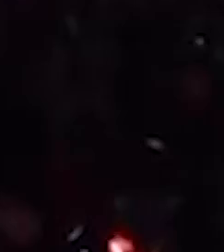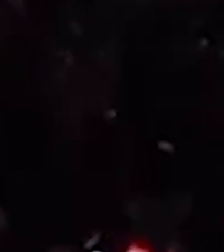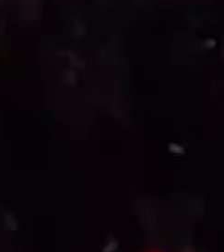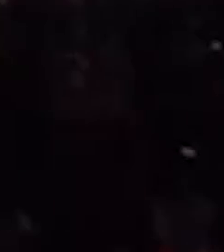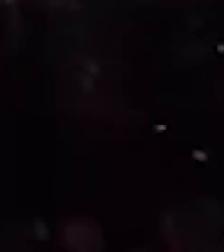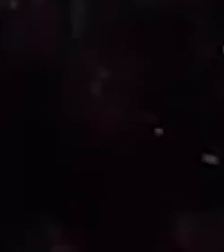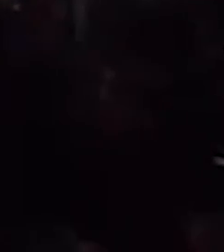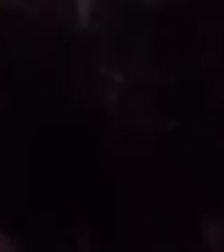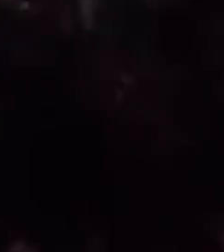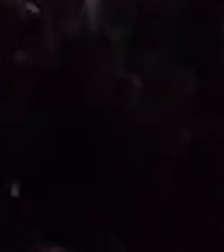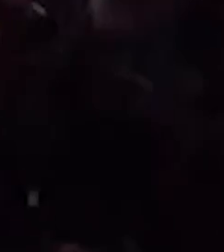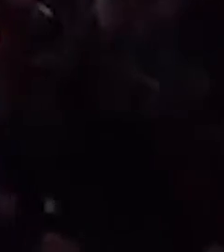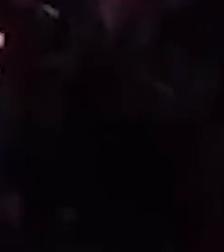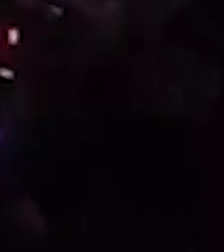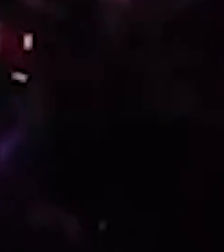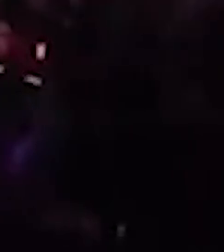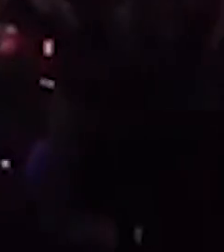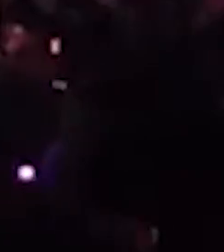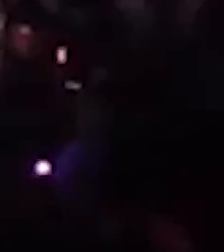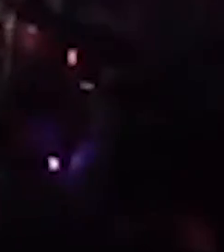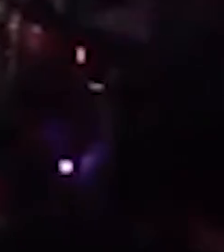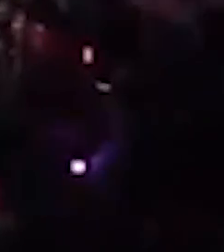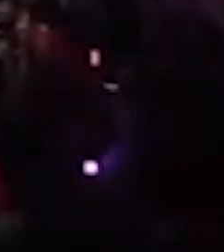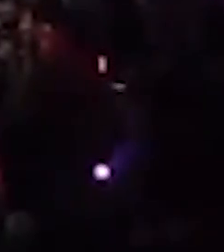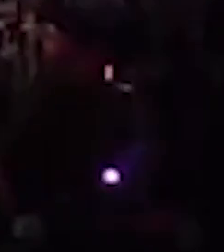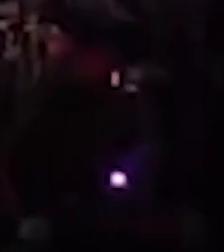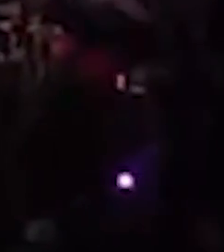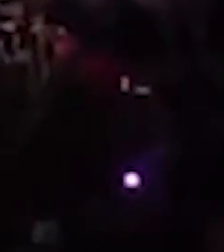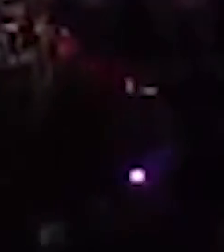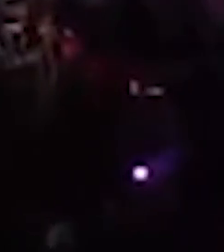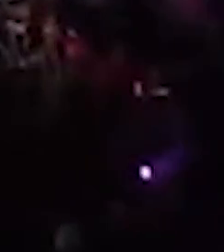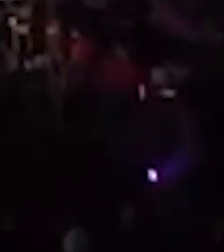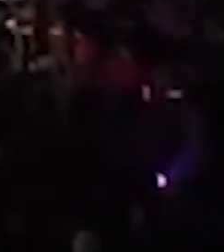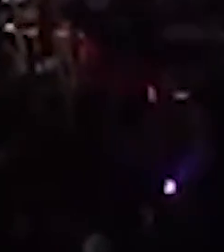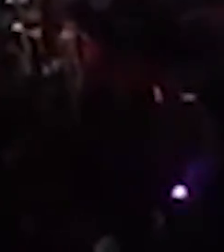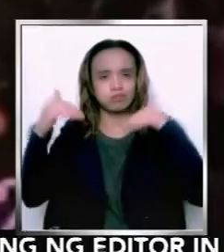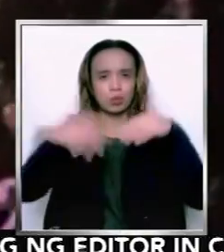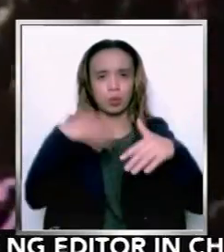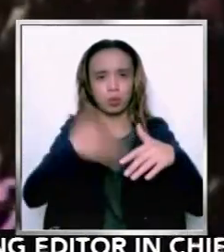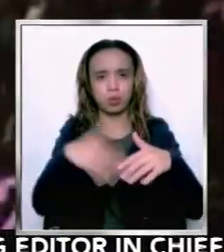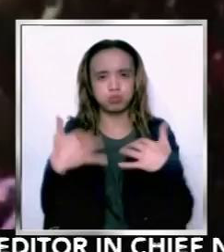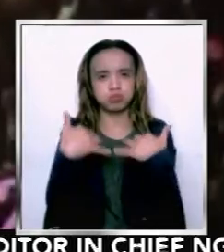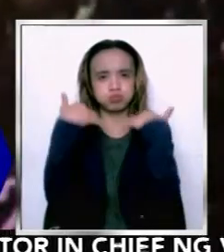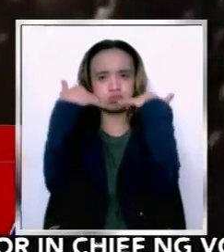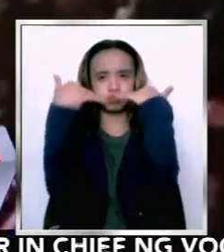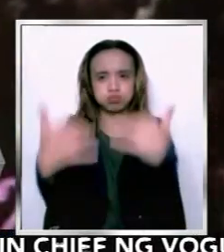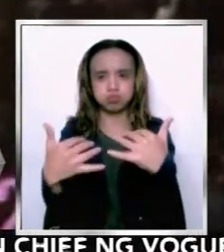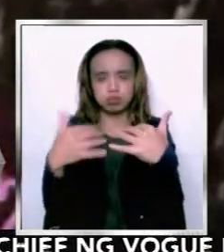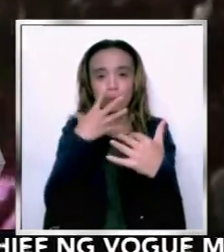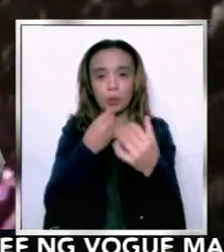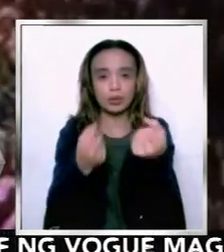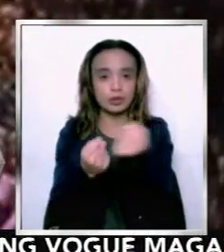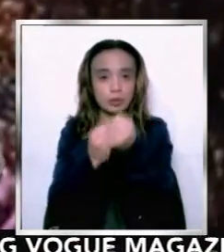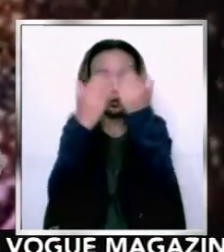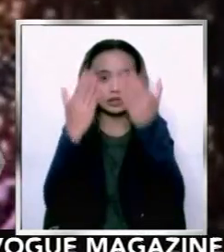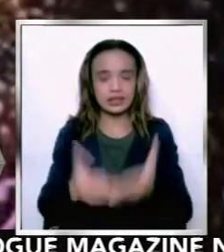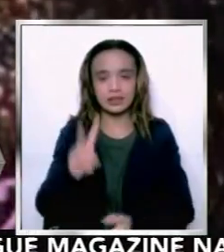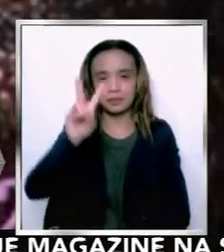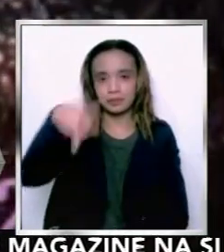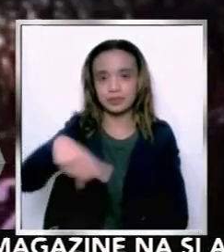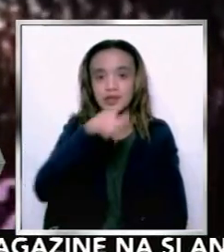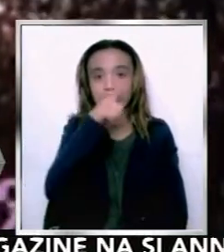Nagkaroon naman ng grand rally kagabi ang mga taga-suporta ni Vice President Lenny Robredo sa General